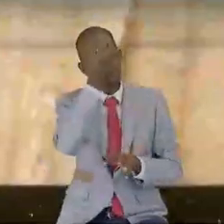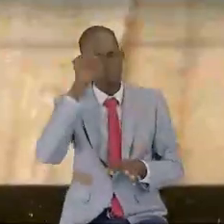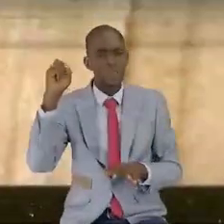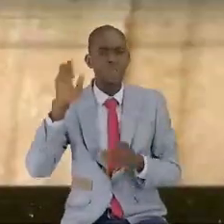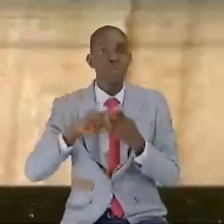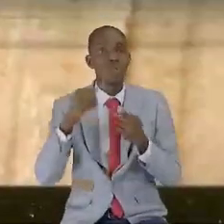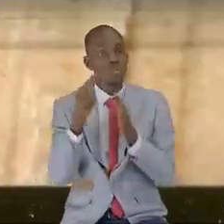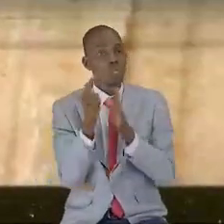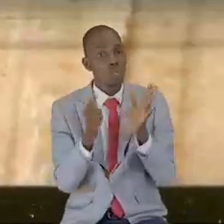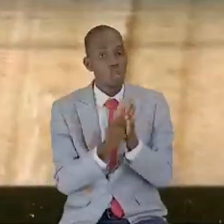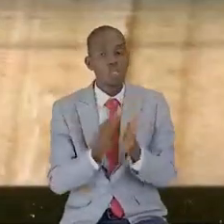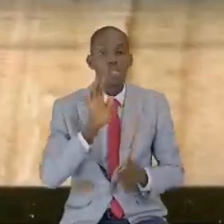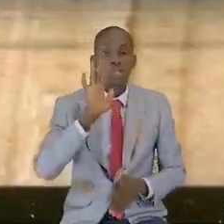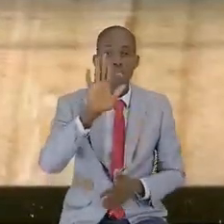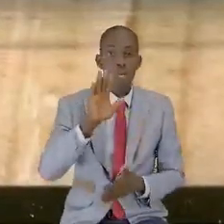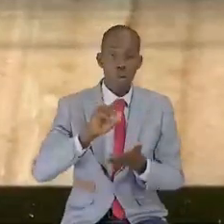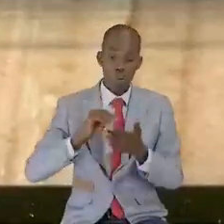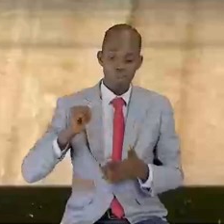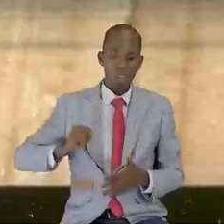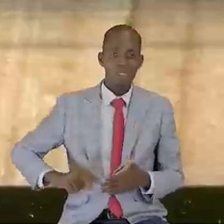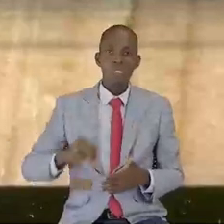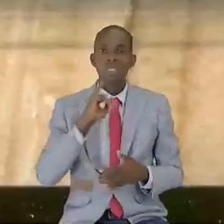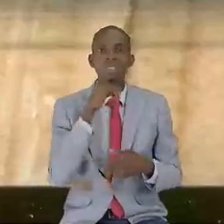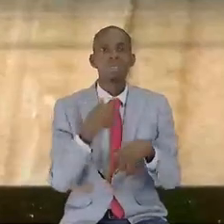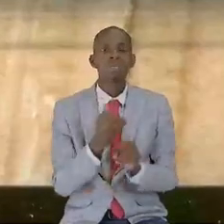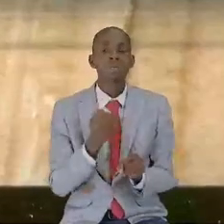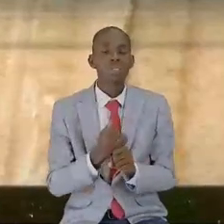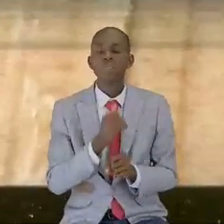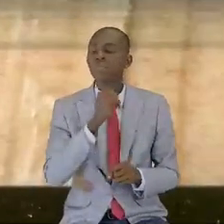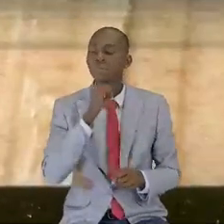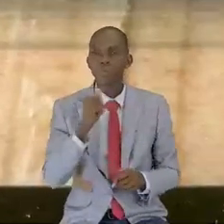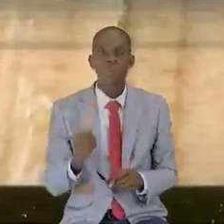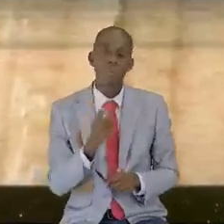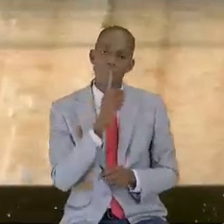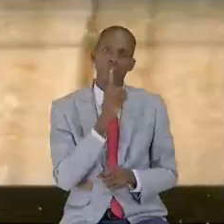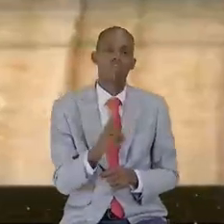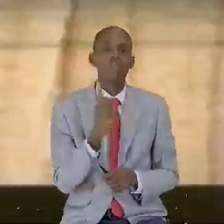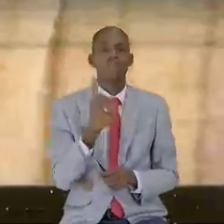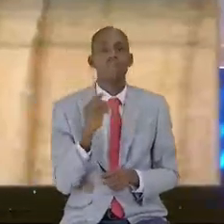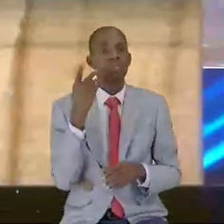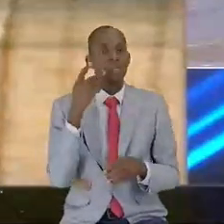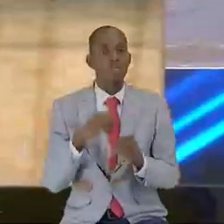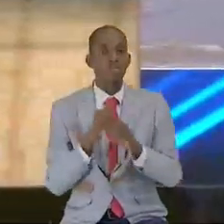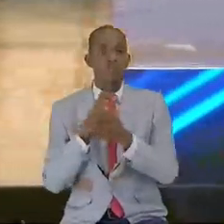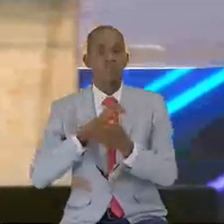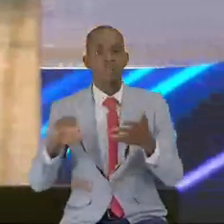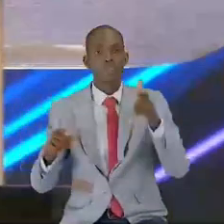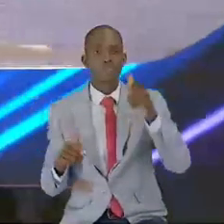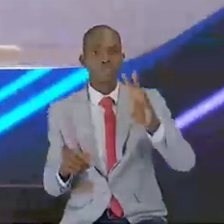la circoncision devient incirconcision. Verset 26.